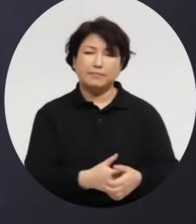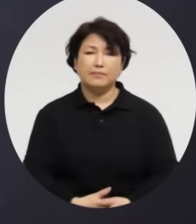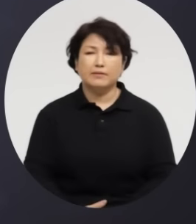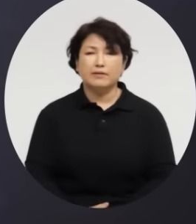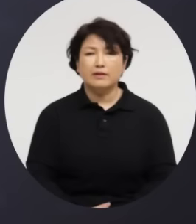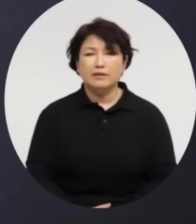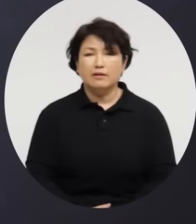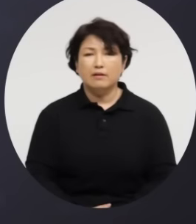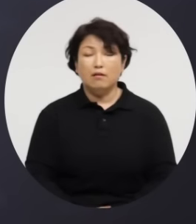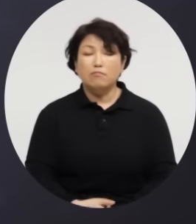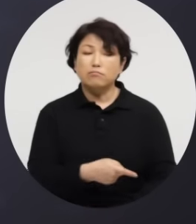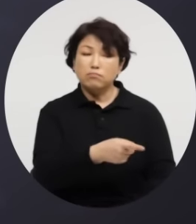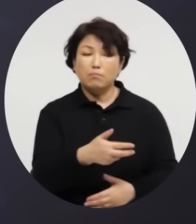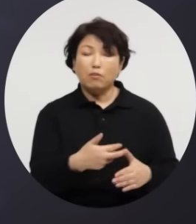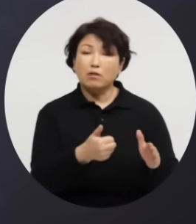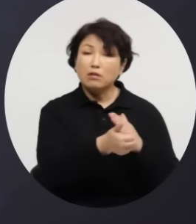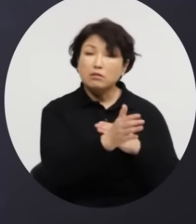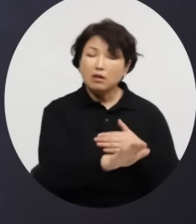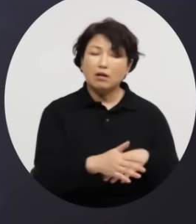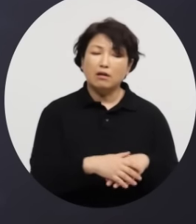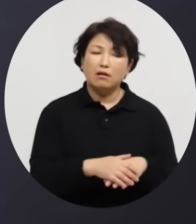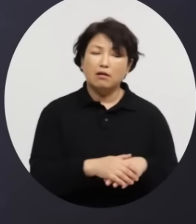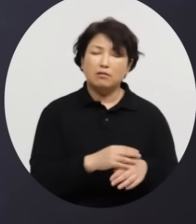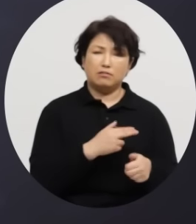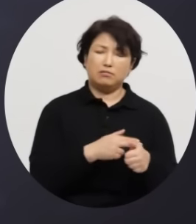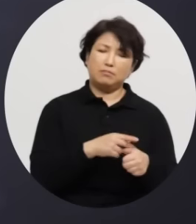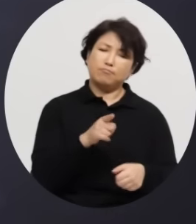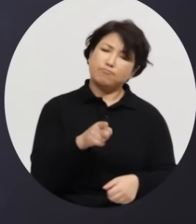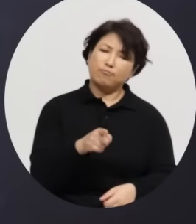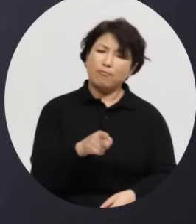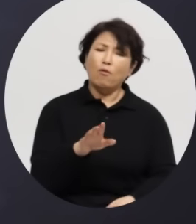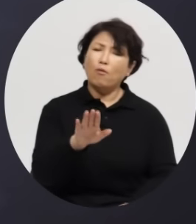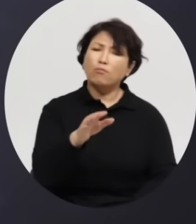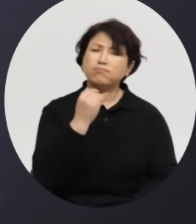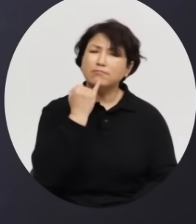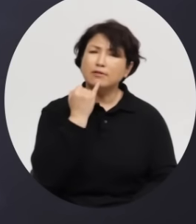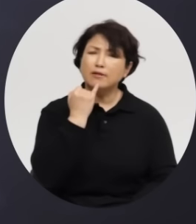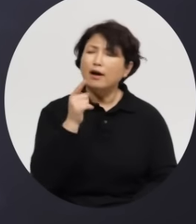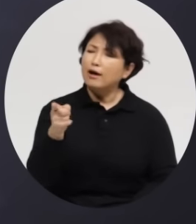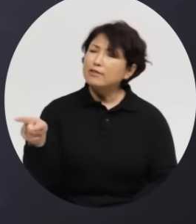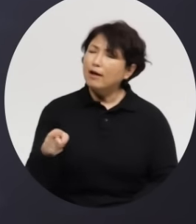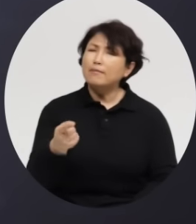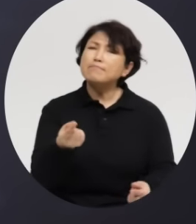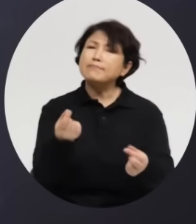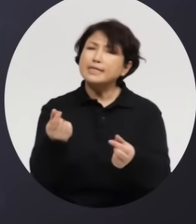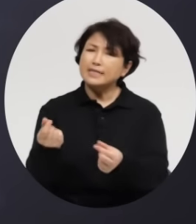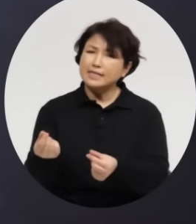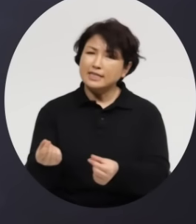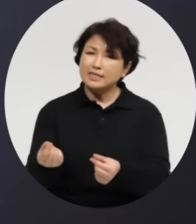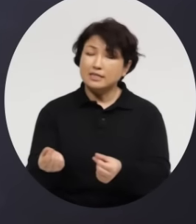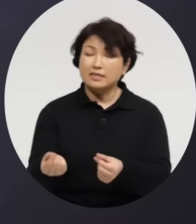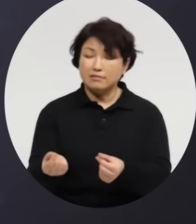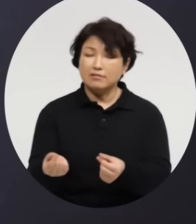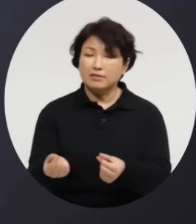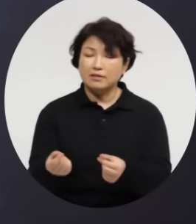이 정도는 그 전문가가 볼때 누구나 다 겪는 상황입니다. 이러면 이제 수행을 하면